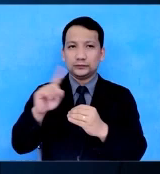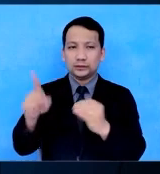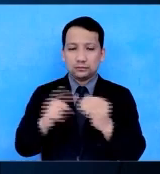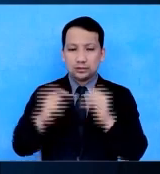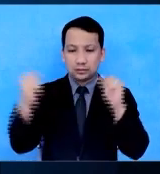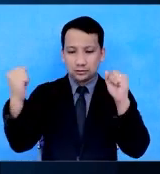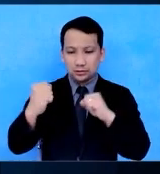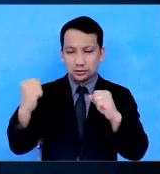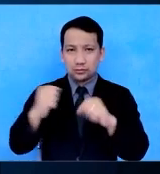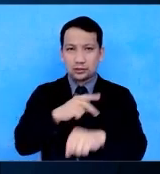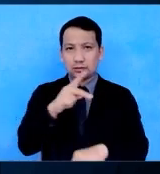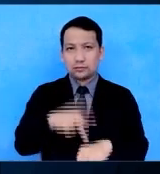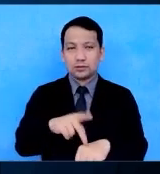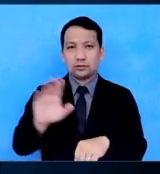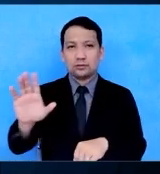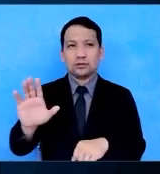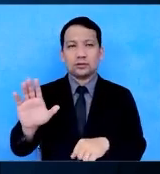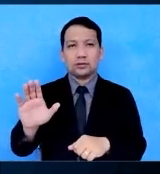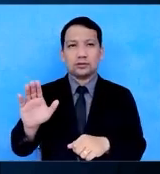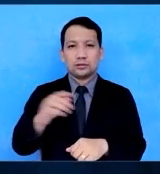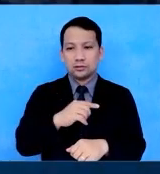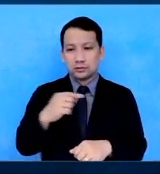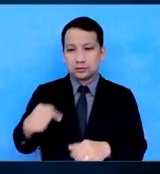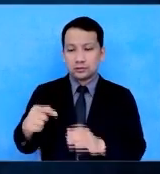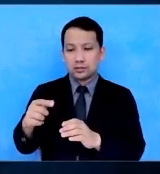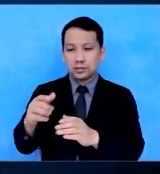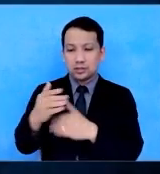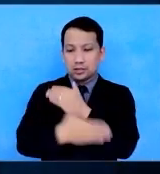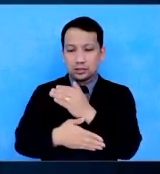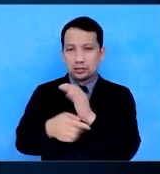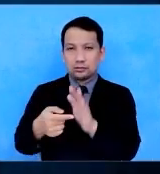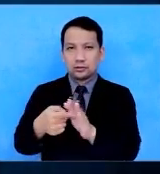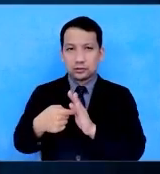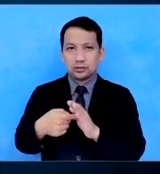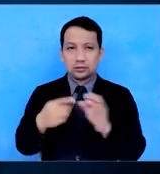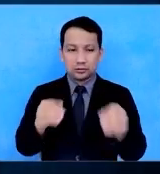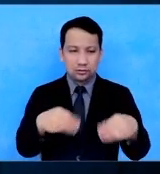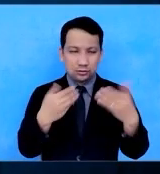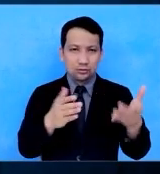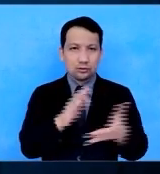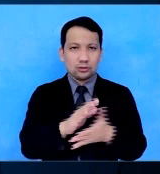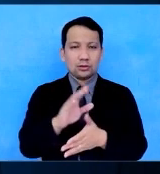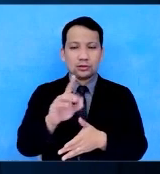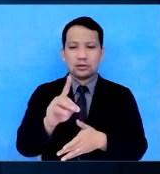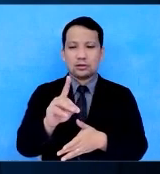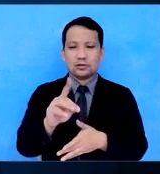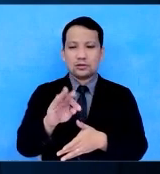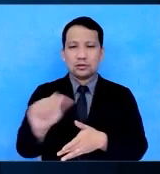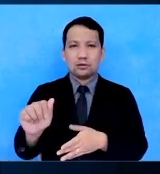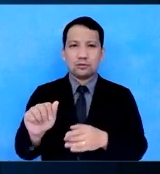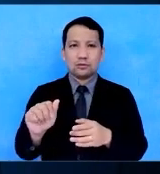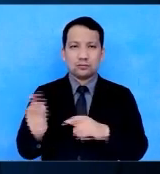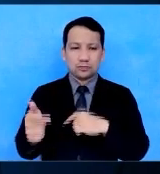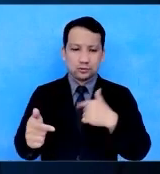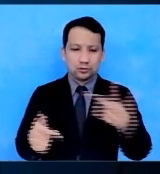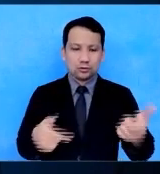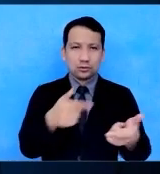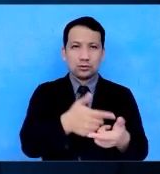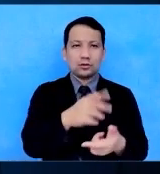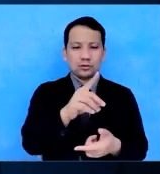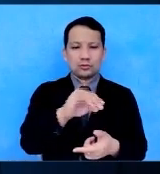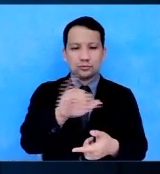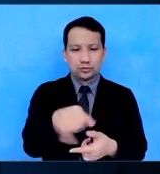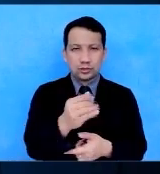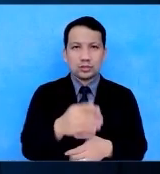kasunduan ng Pilipinas sa bansang nagre-request nito. Ang request ay binibigay sa Department of Foreign Affairs at pinapasa lamang sa Department of